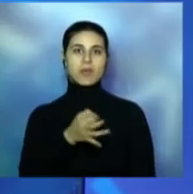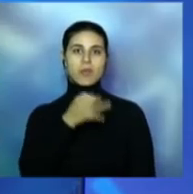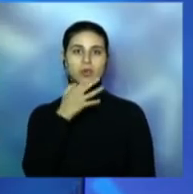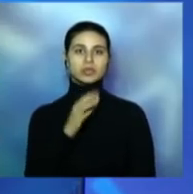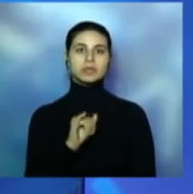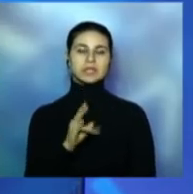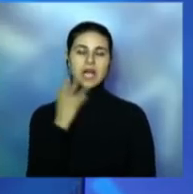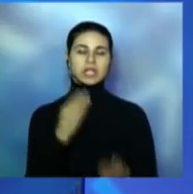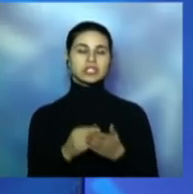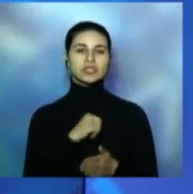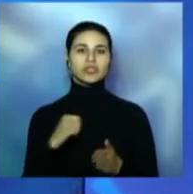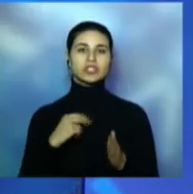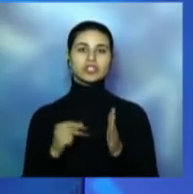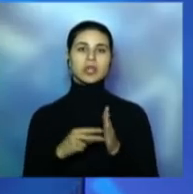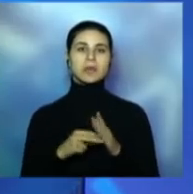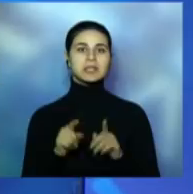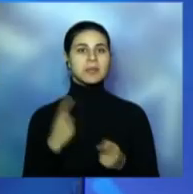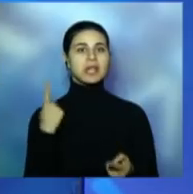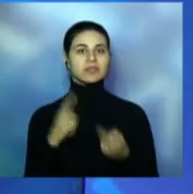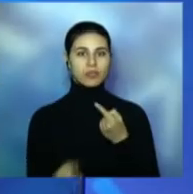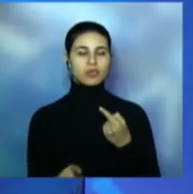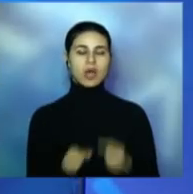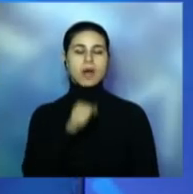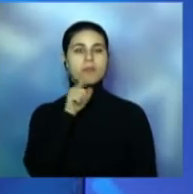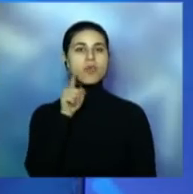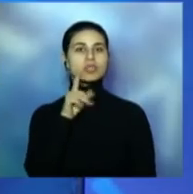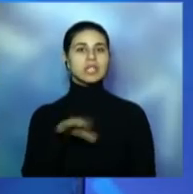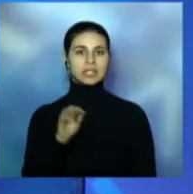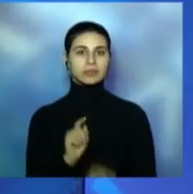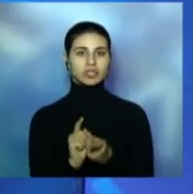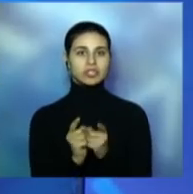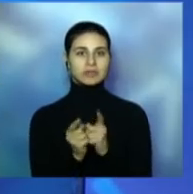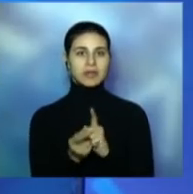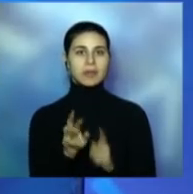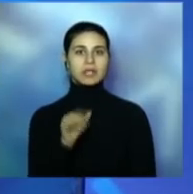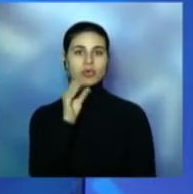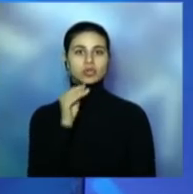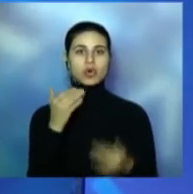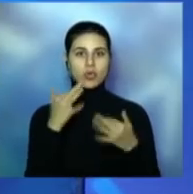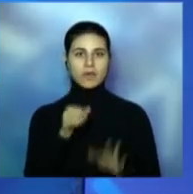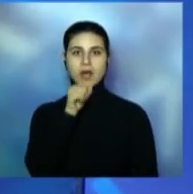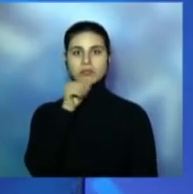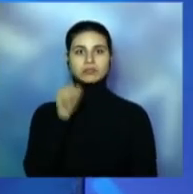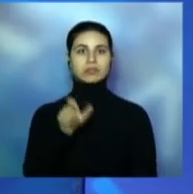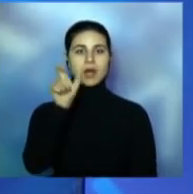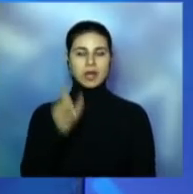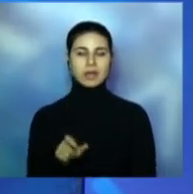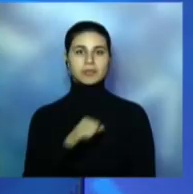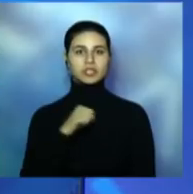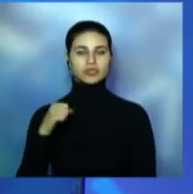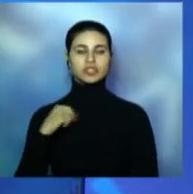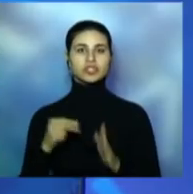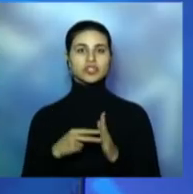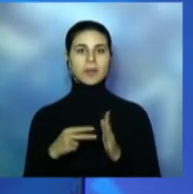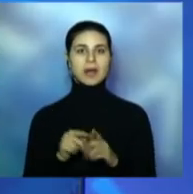ან თვითშეფასების ინსტრუმენტი განსხვავებულია. მოზარდებში იცვლება და როდესაც უკვე ზრდასრული ხდება ადამიანი,